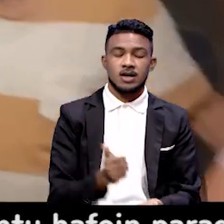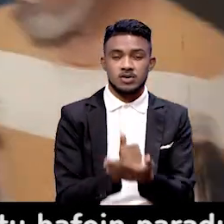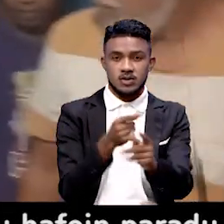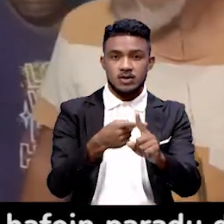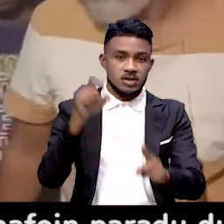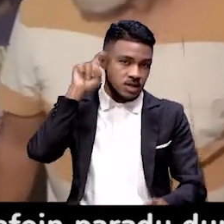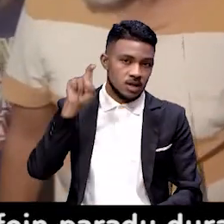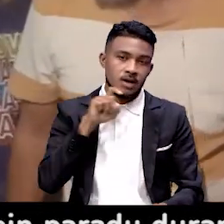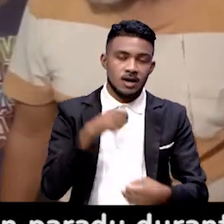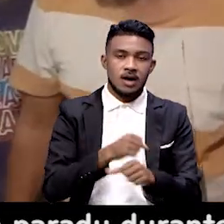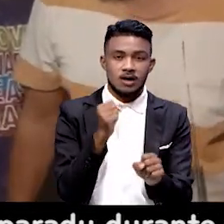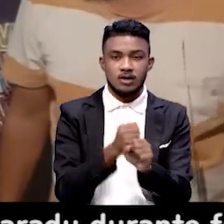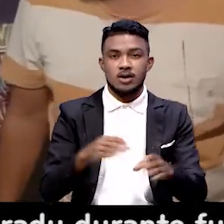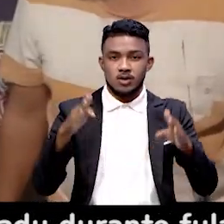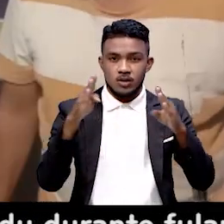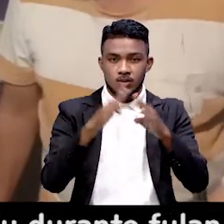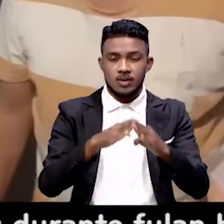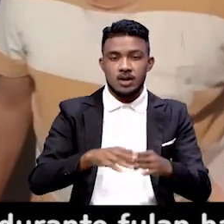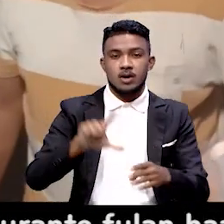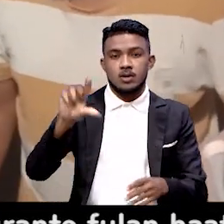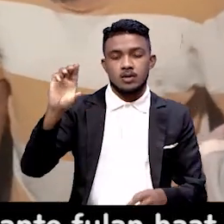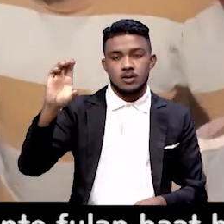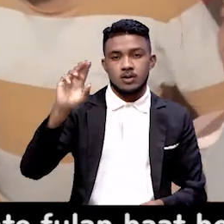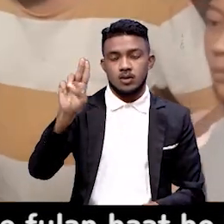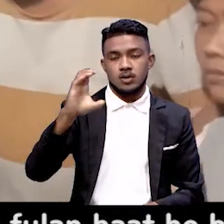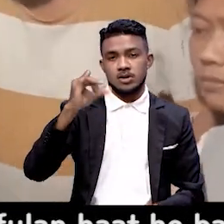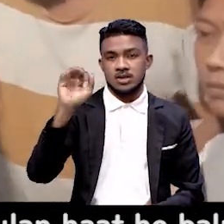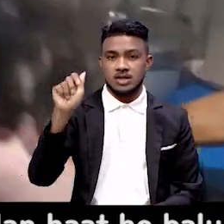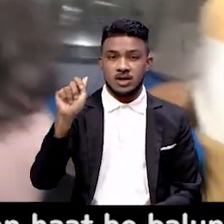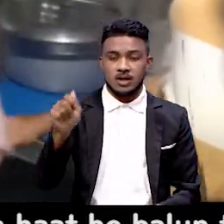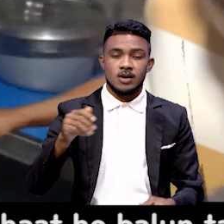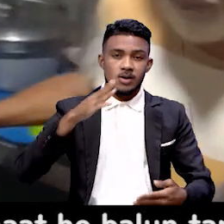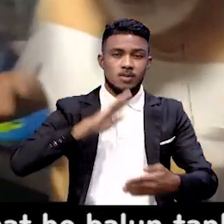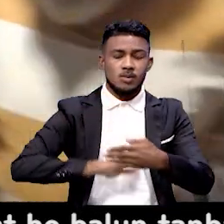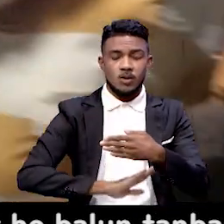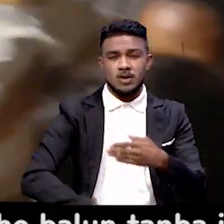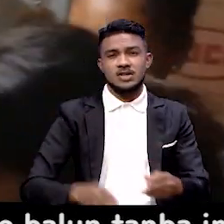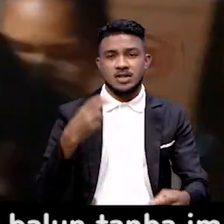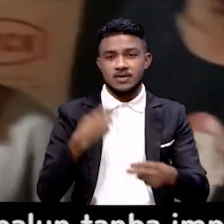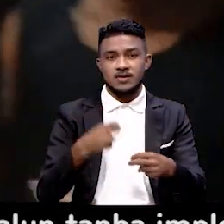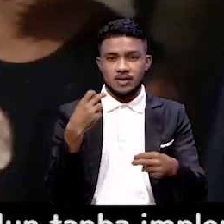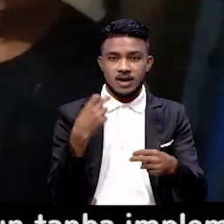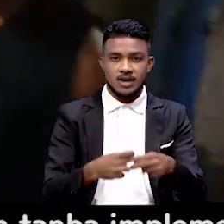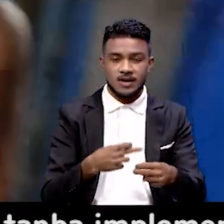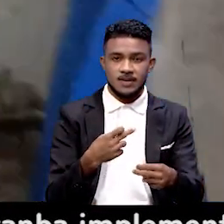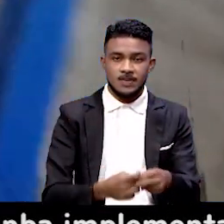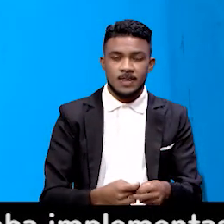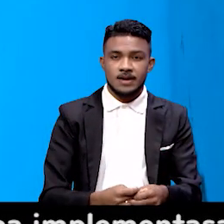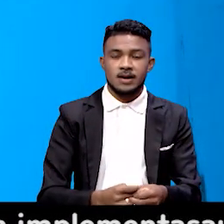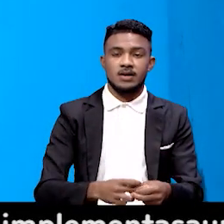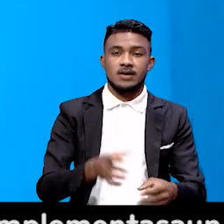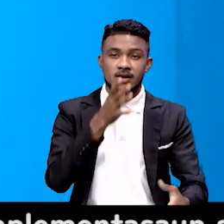ni uma ho dia kliu. Lúcia reconhece antes de nia senti mori susar tebes desde nia kabeng mate yatinan hirek liwa.